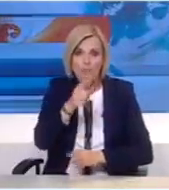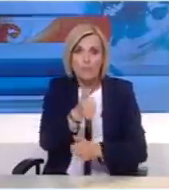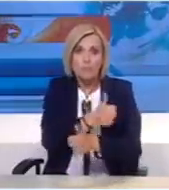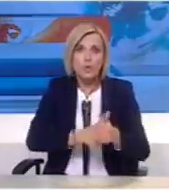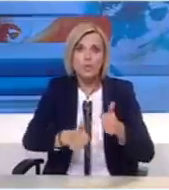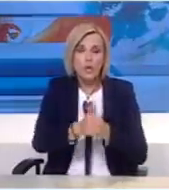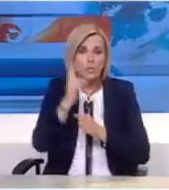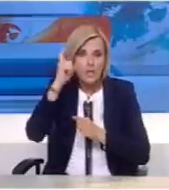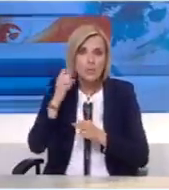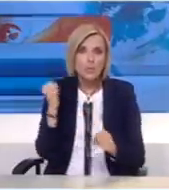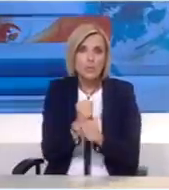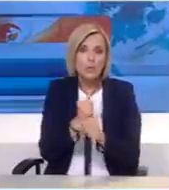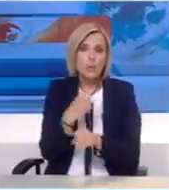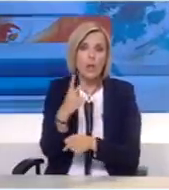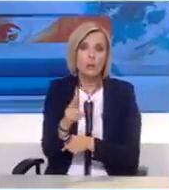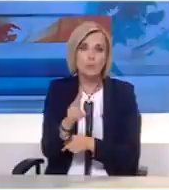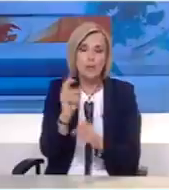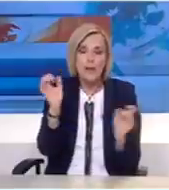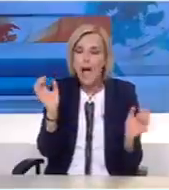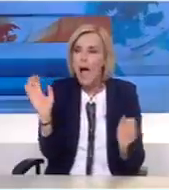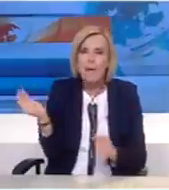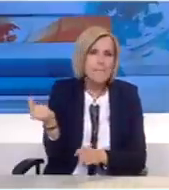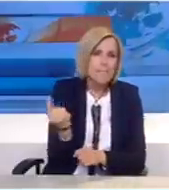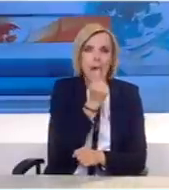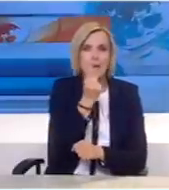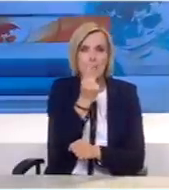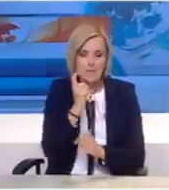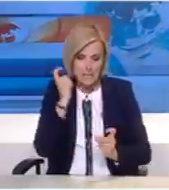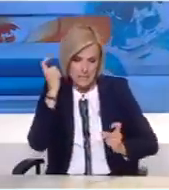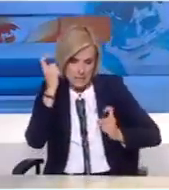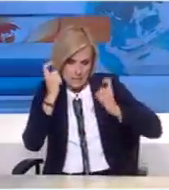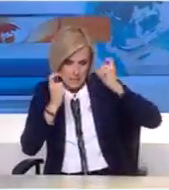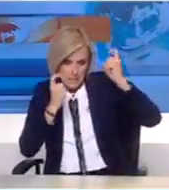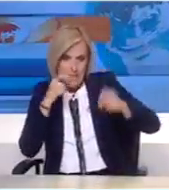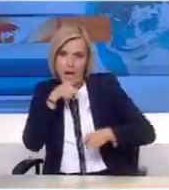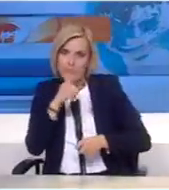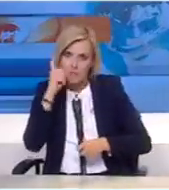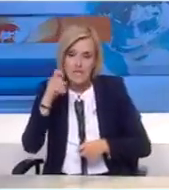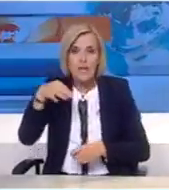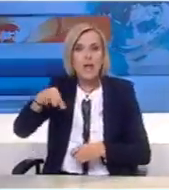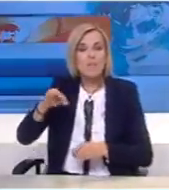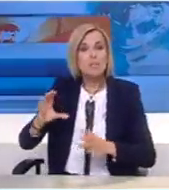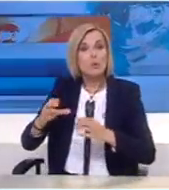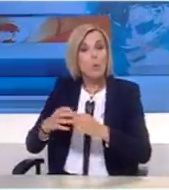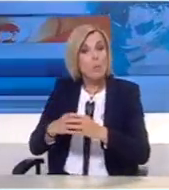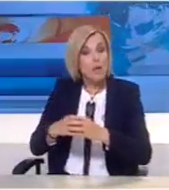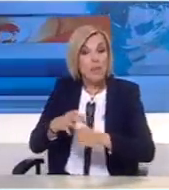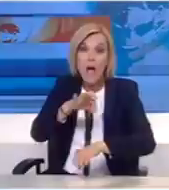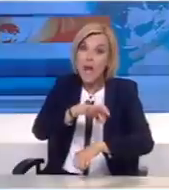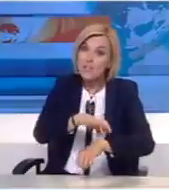εννοώ? Με την παραμικρή υποψία, άτομα τα οποία ανήκουν σε ευπαθείς ομάδες, άτομα τα